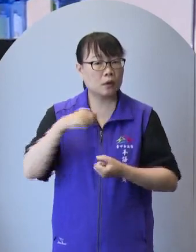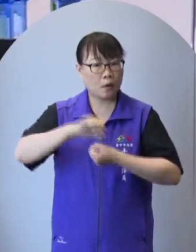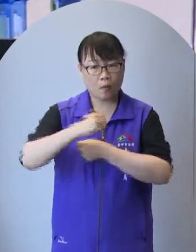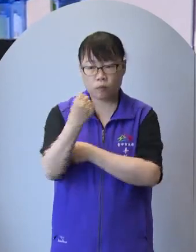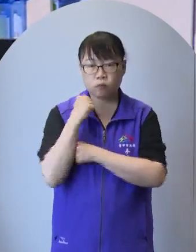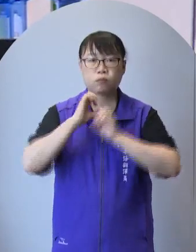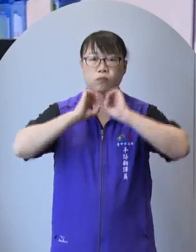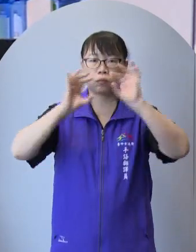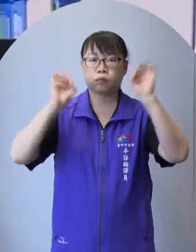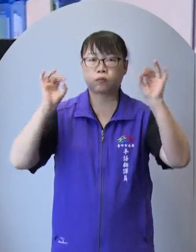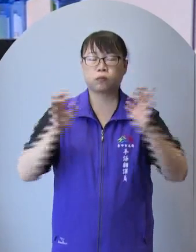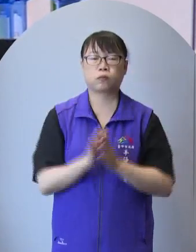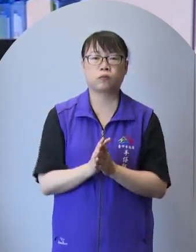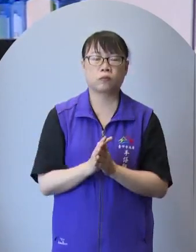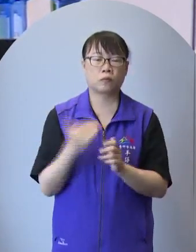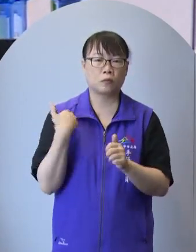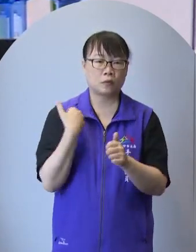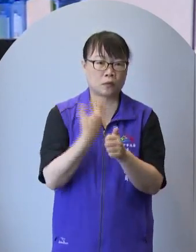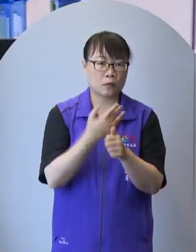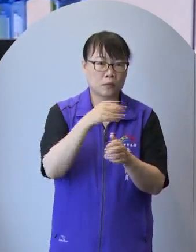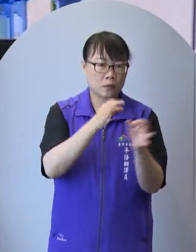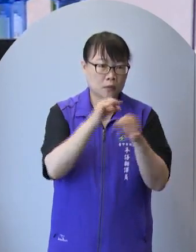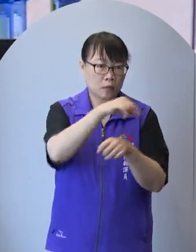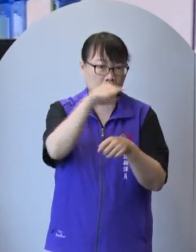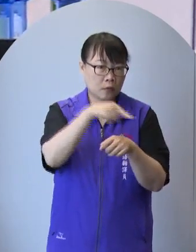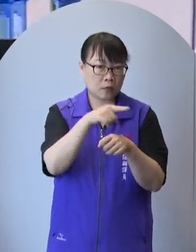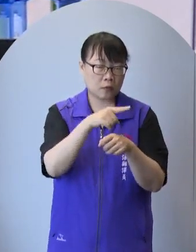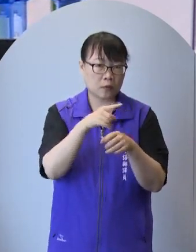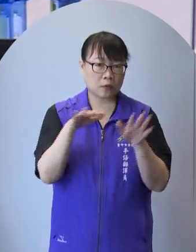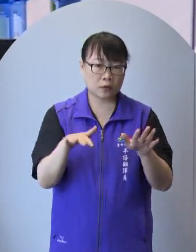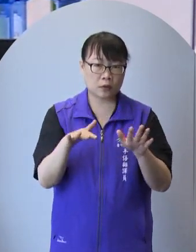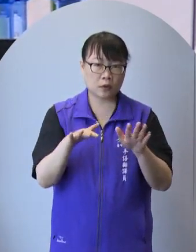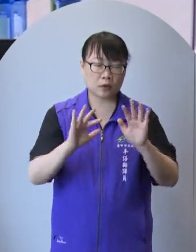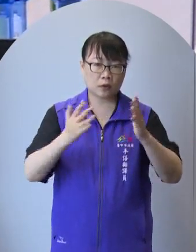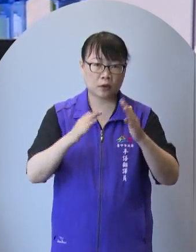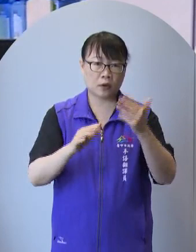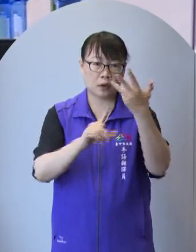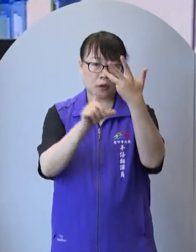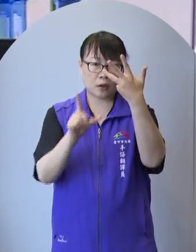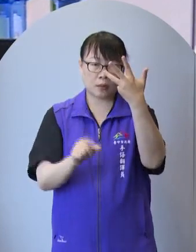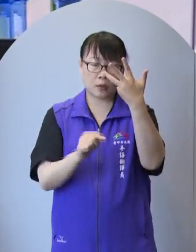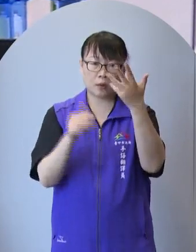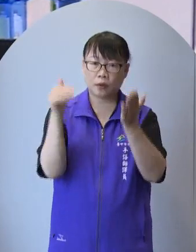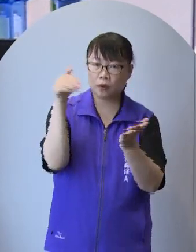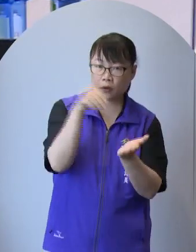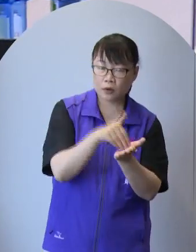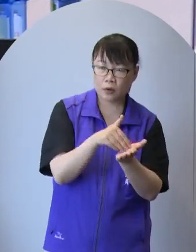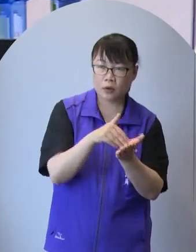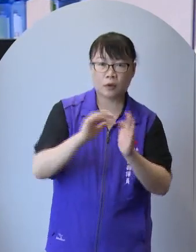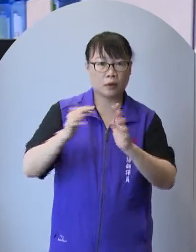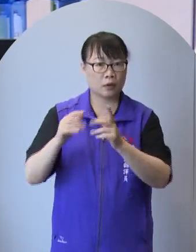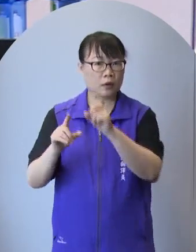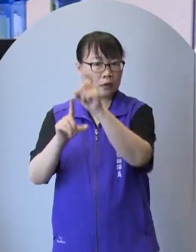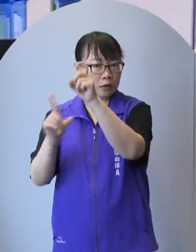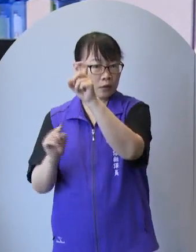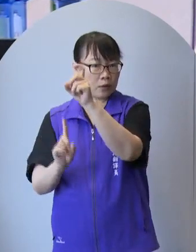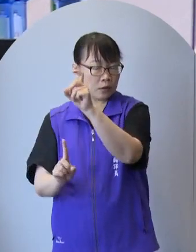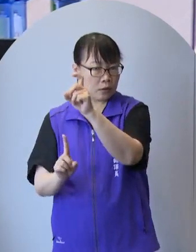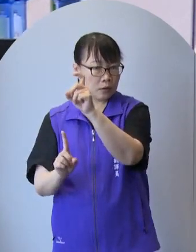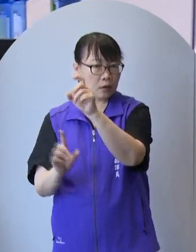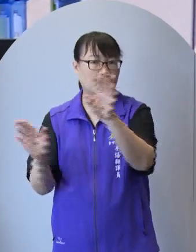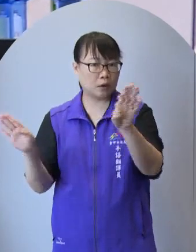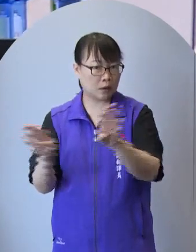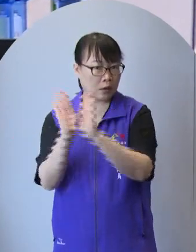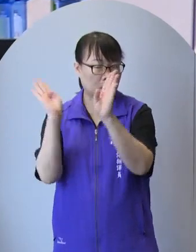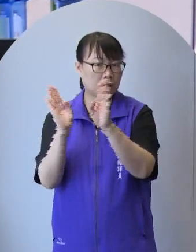导，让商家最后一个月，因为现在已经8月底了，那我们10月1号要上路，那只剩一个月的